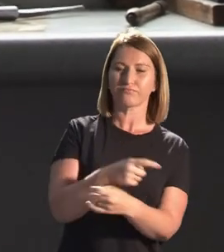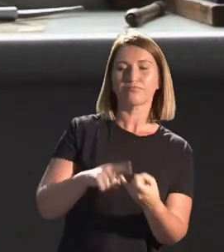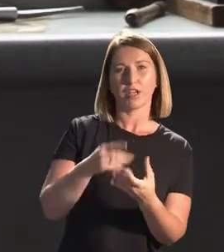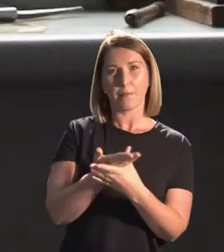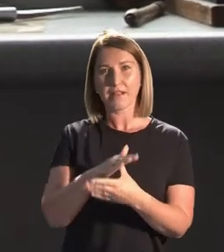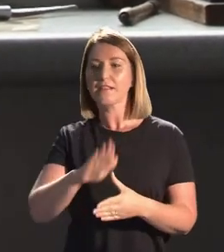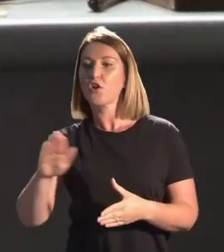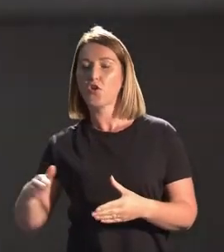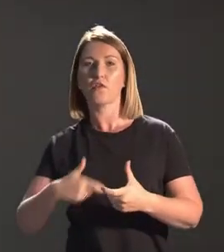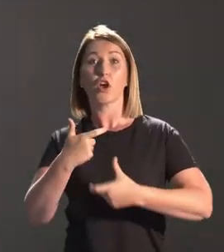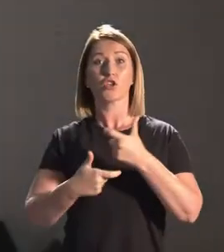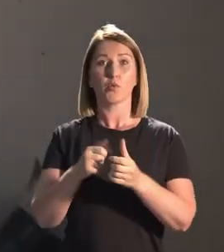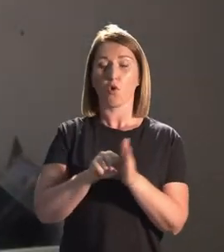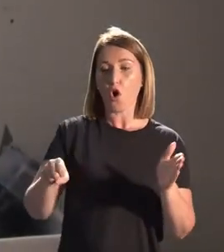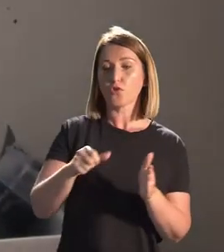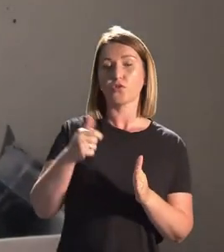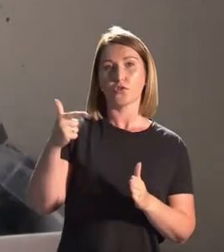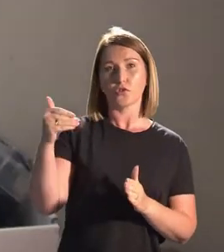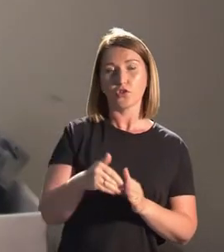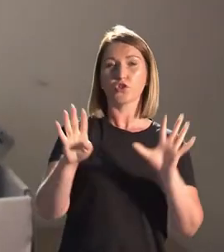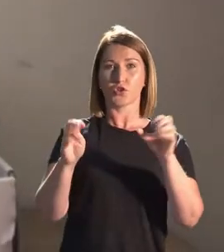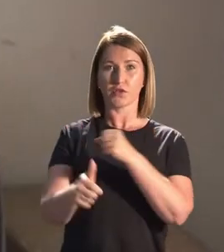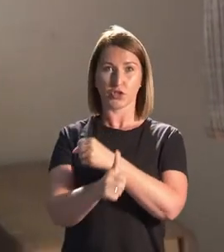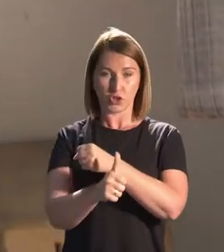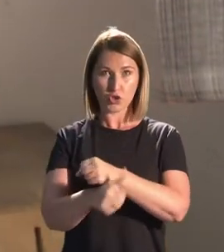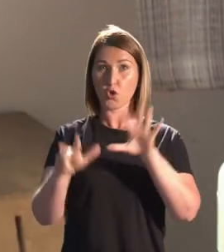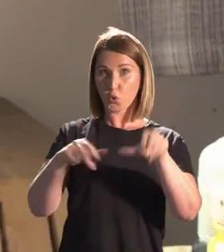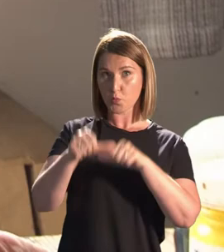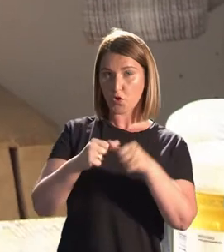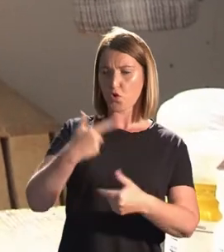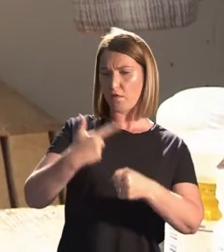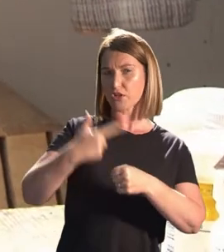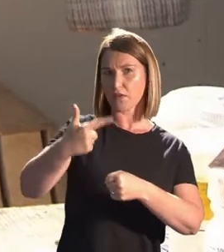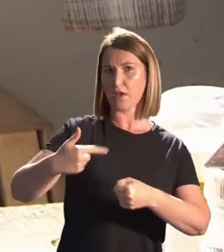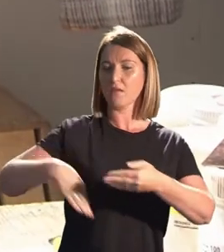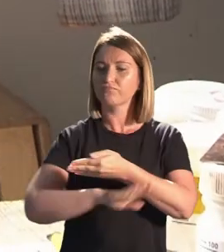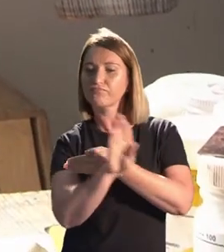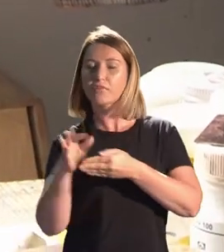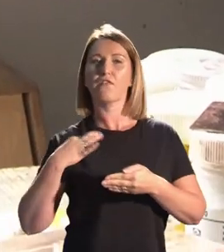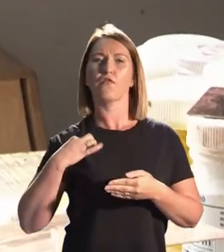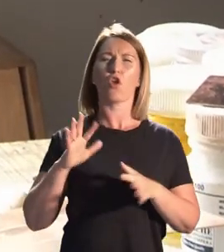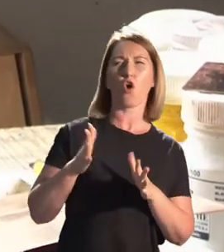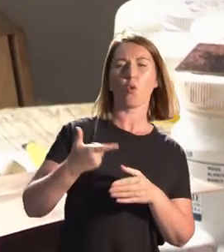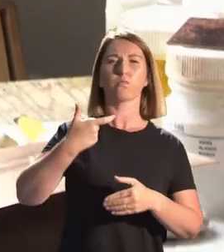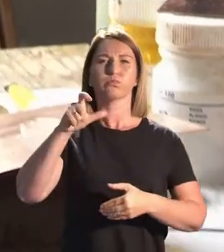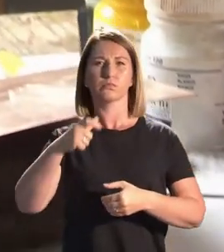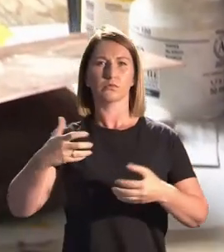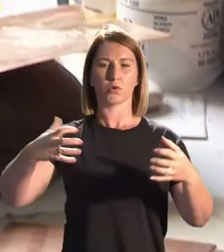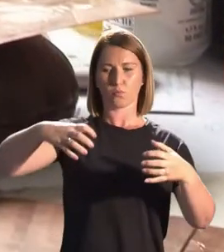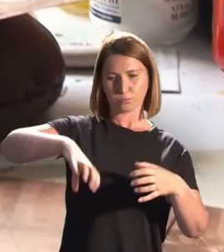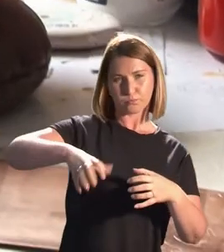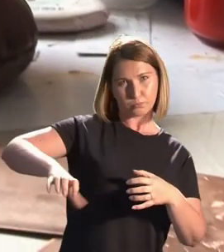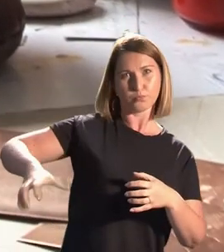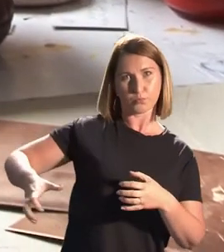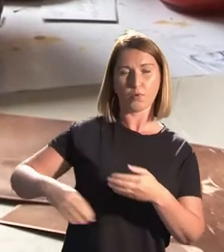swoje eksponował od 1968 roku na 22 wystawach indywidualnych i około 100 zbiorowych w kraju i za